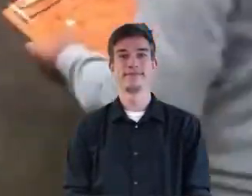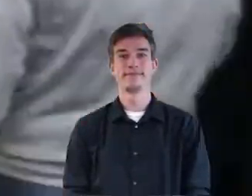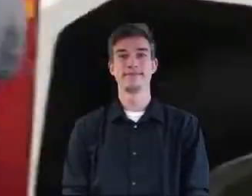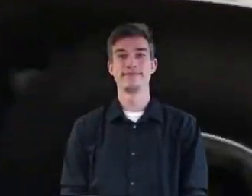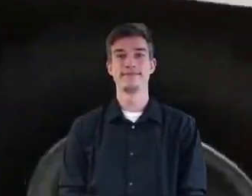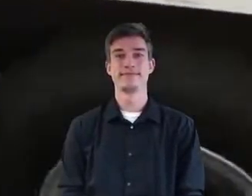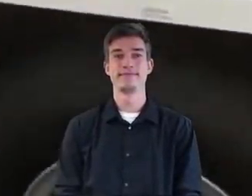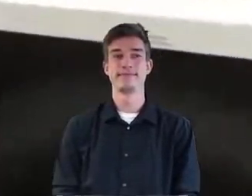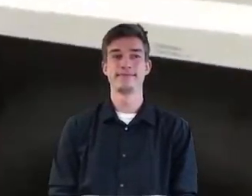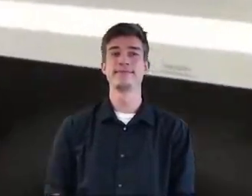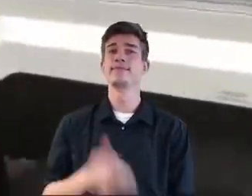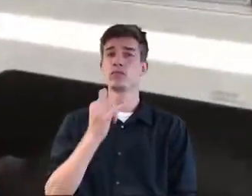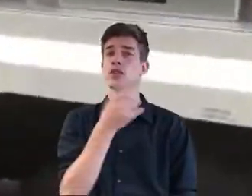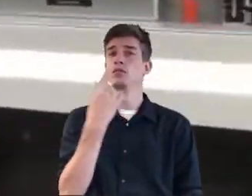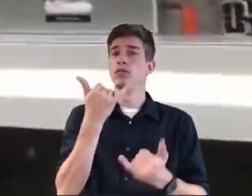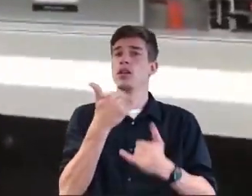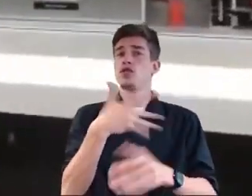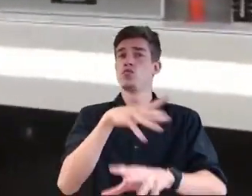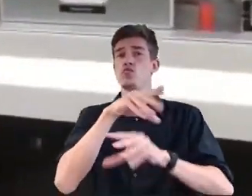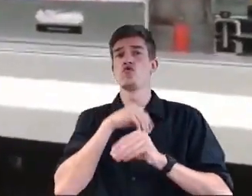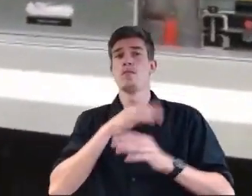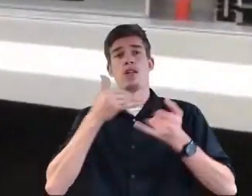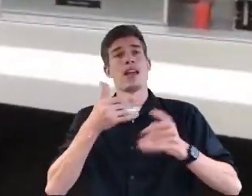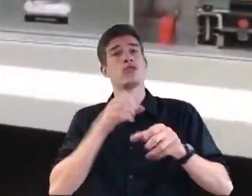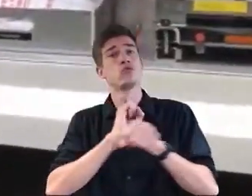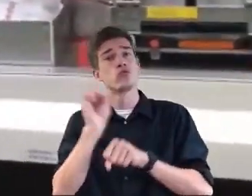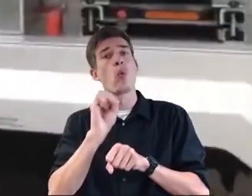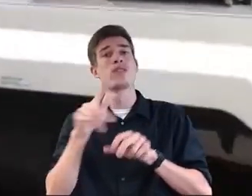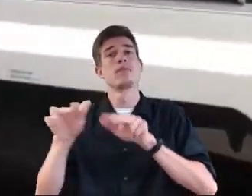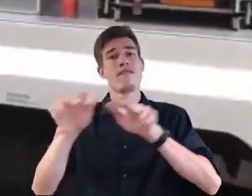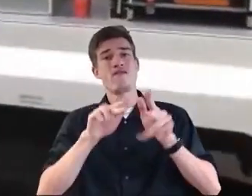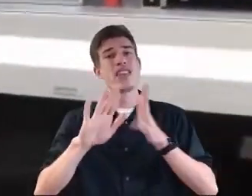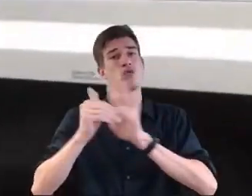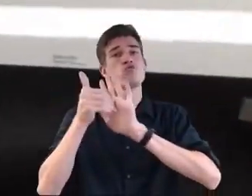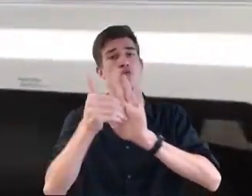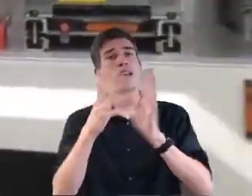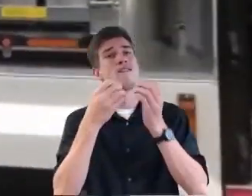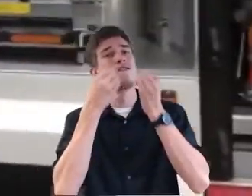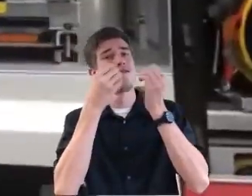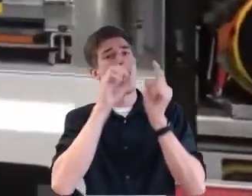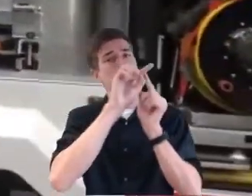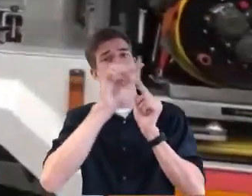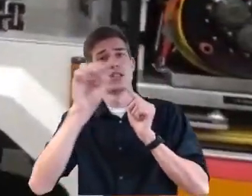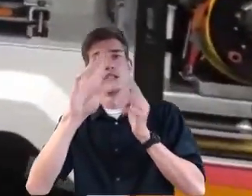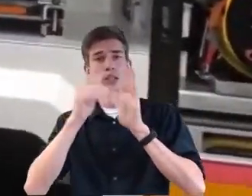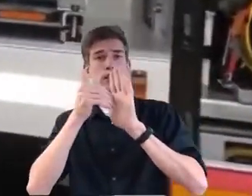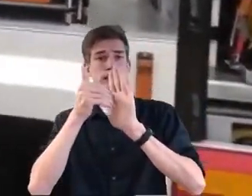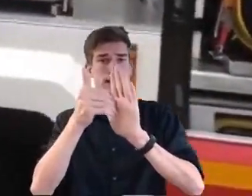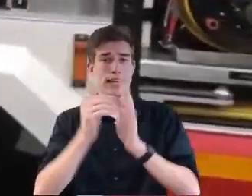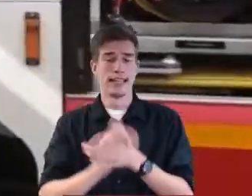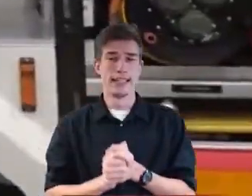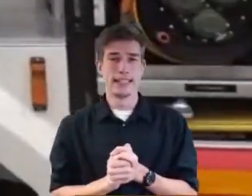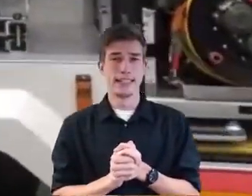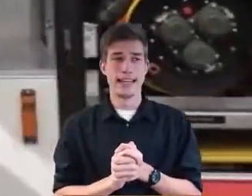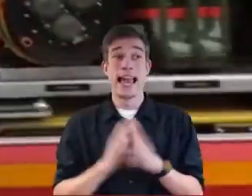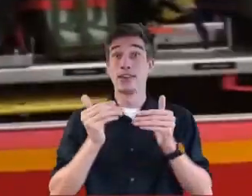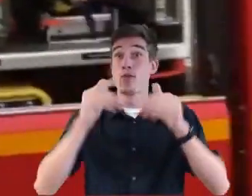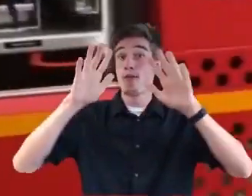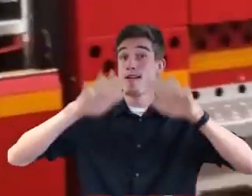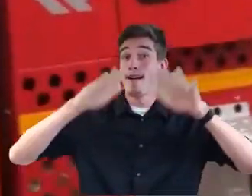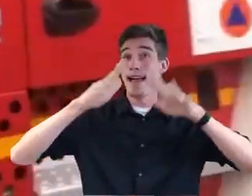Super, und wir übernehmen hier ein bisschen und können natürlich trotzdem noch ein bisschen was vom Fahrzeug zeigen. Ich würde mal sagen,